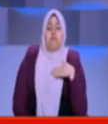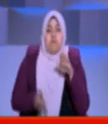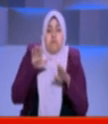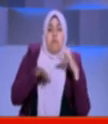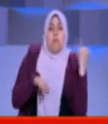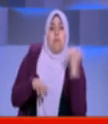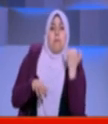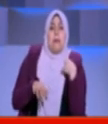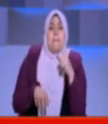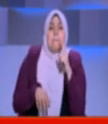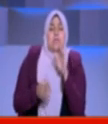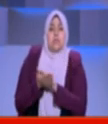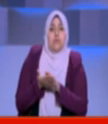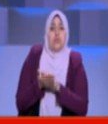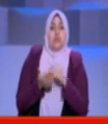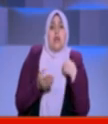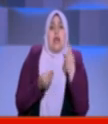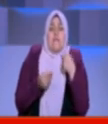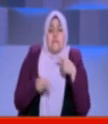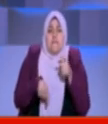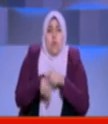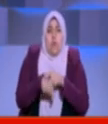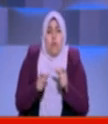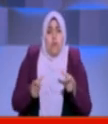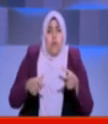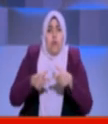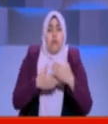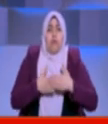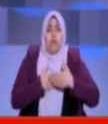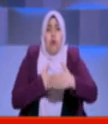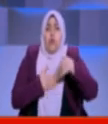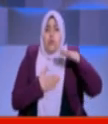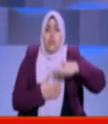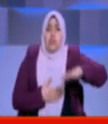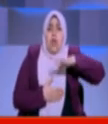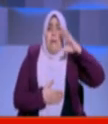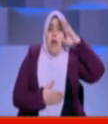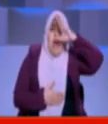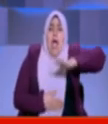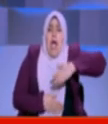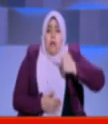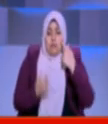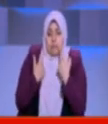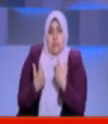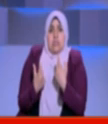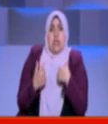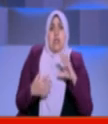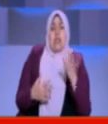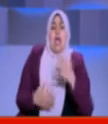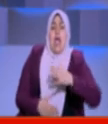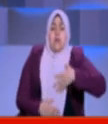أننا أضعنا فترة طويلة والشعب العراقي ينتظر منا الكثير والكثير،